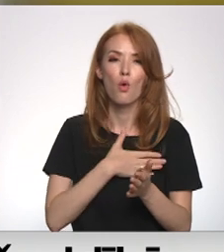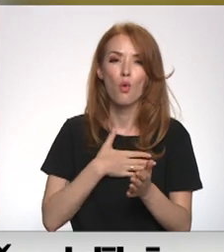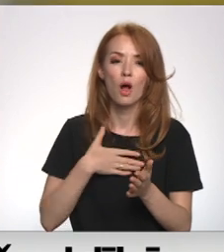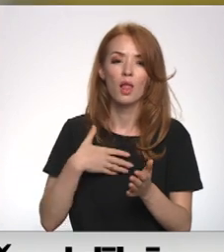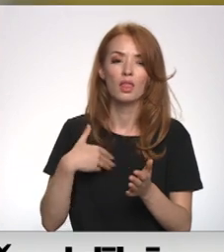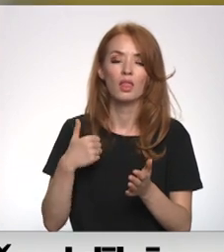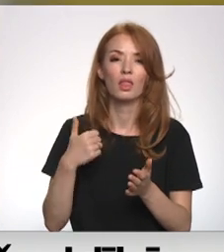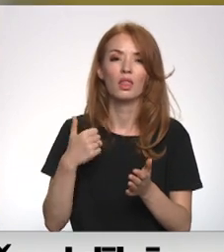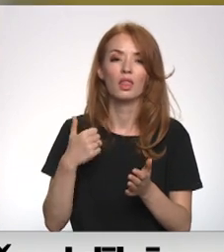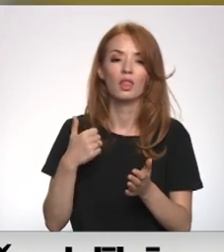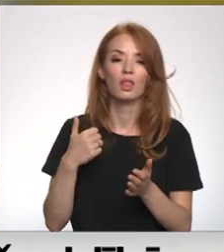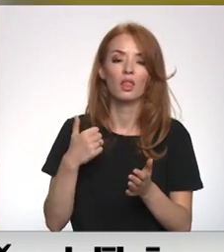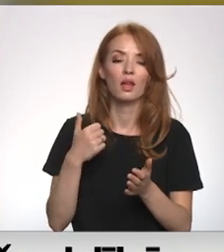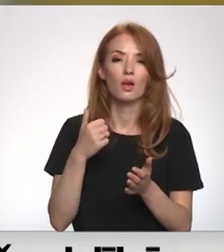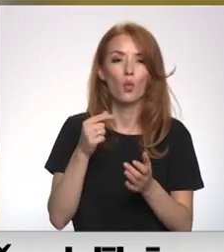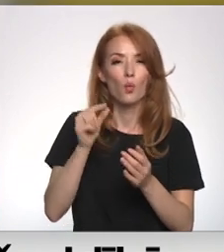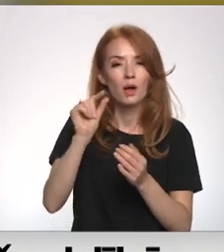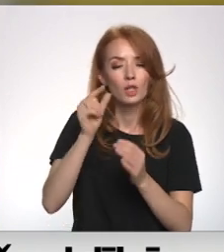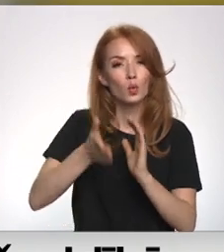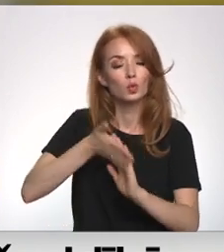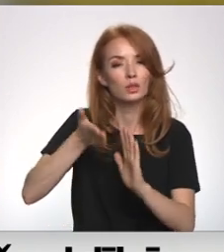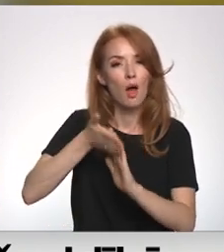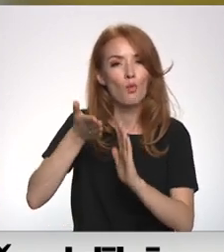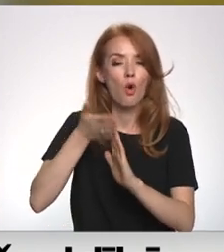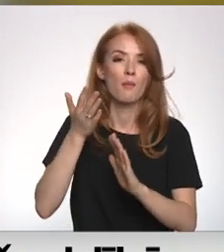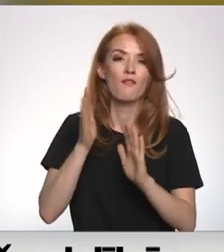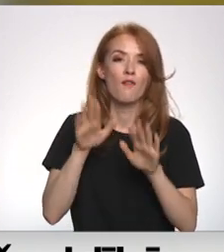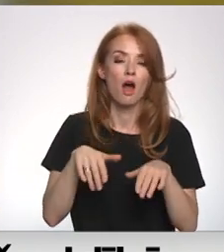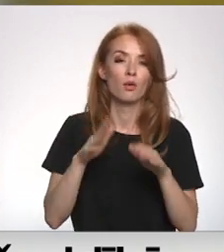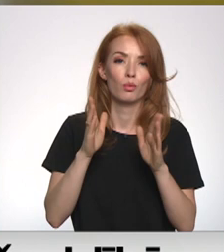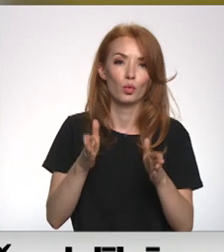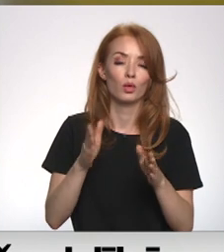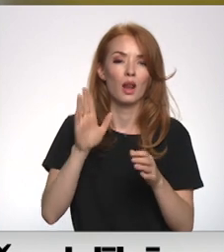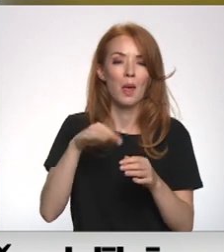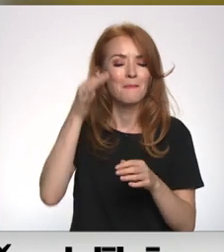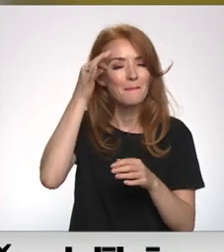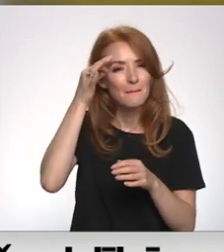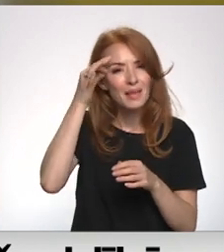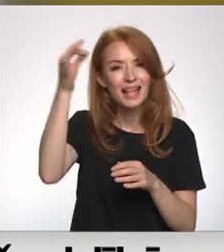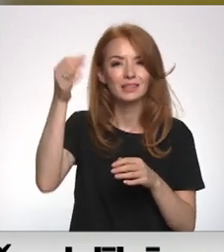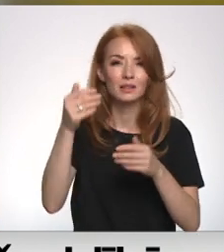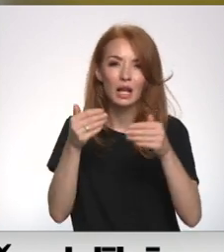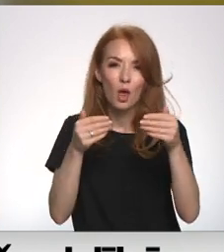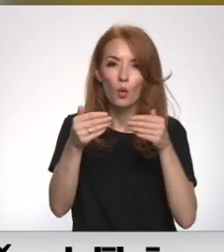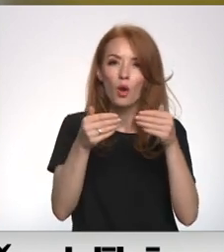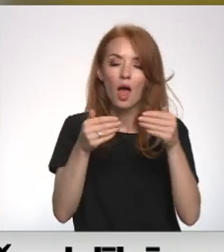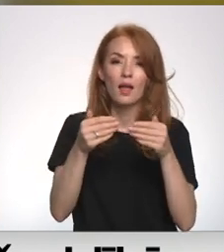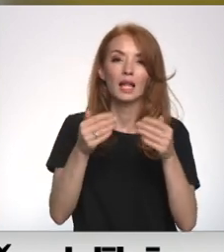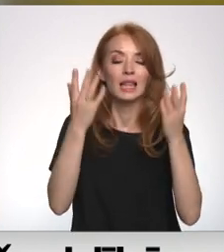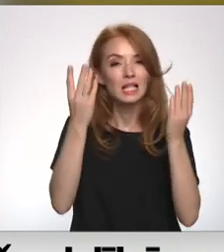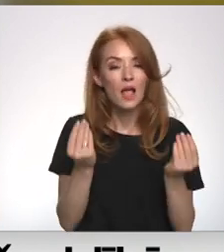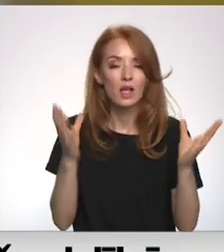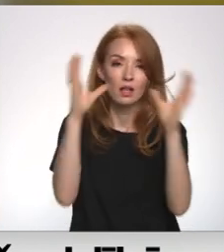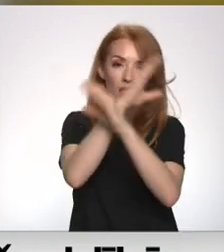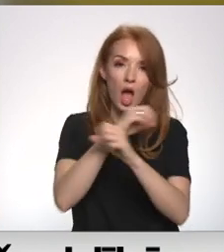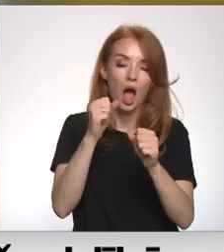tāds fine tuning, varētu teikt, risinājums meklējumu, lai ļoti precīzi pieregulētu dienas, nakts režīmu,